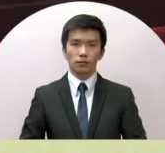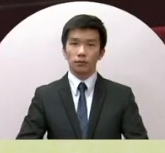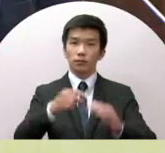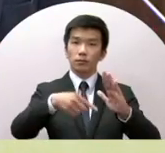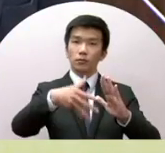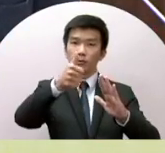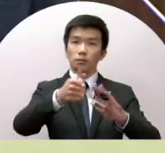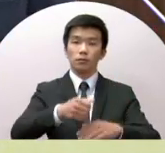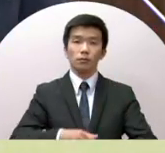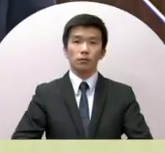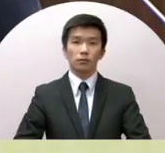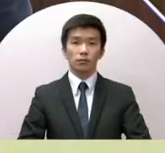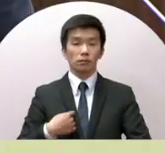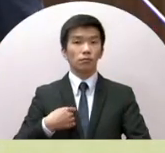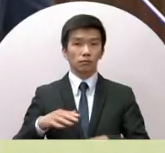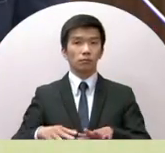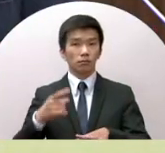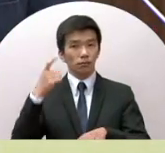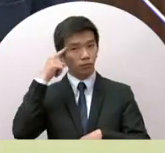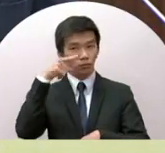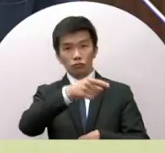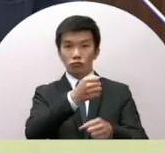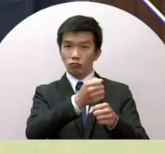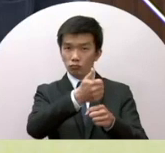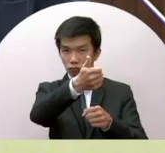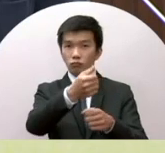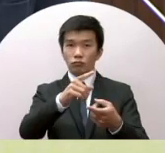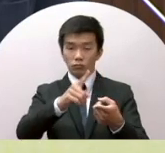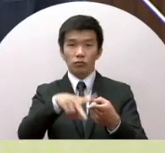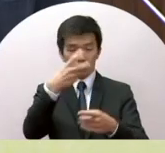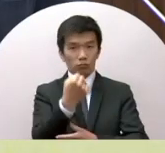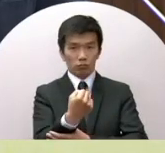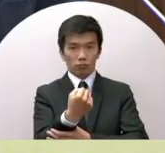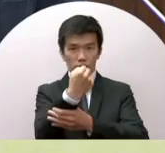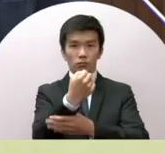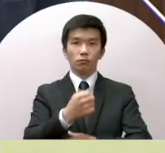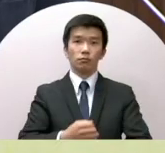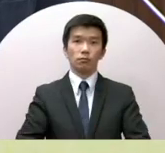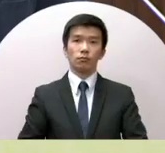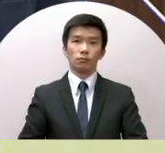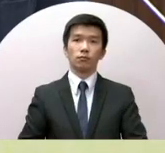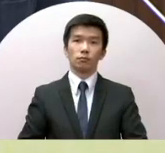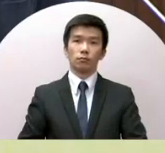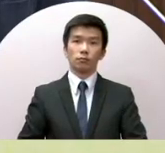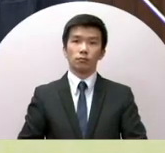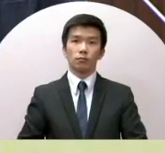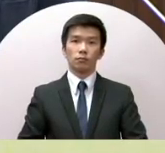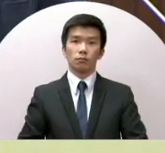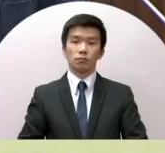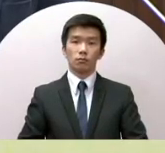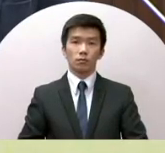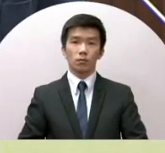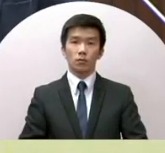院长，我想首先本席先肯定，并且也支持你，这个支